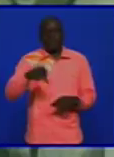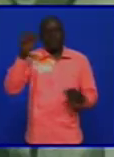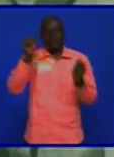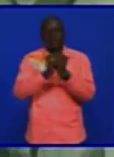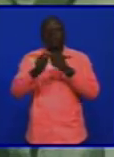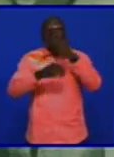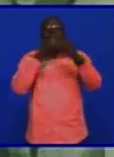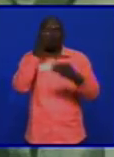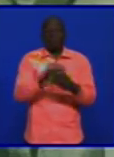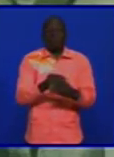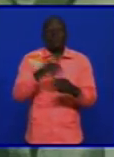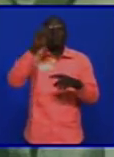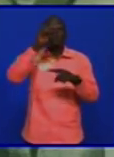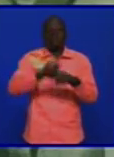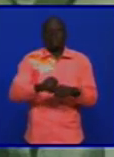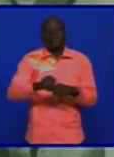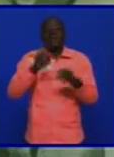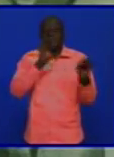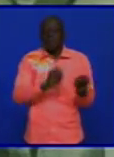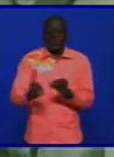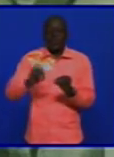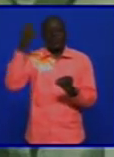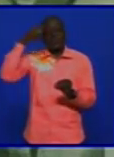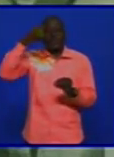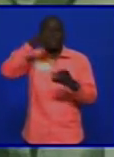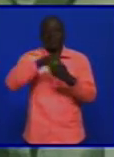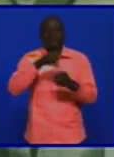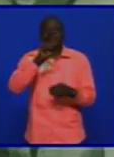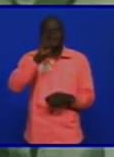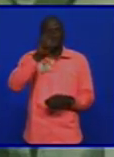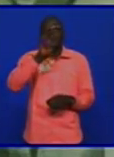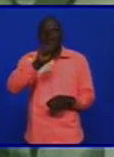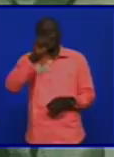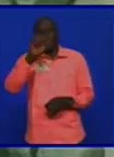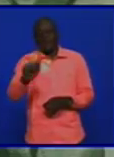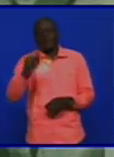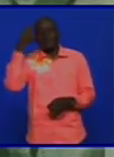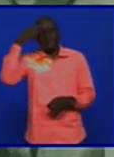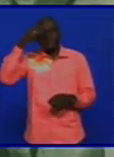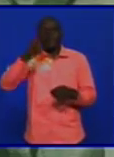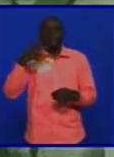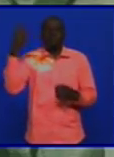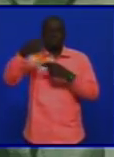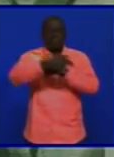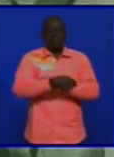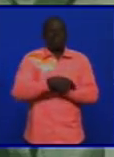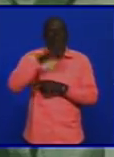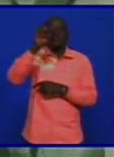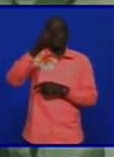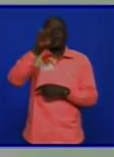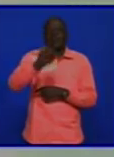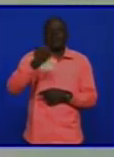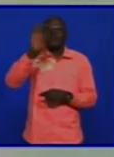syndical. C'est aussi une opération de séduction du CEFOP à l'UAS dans la perspective de sa journée du 29 septembre, ajoute le